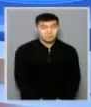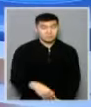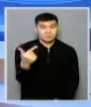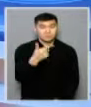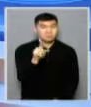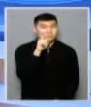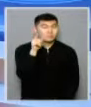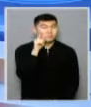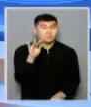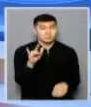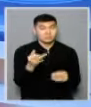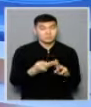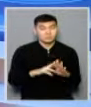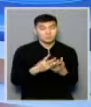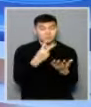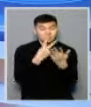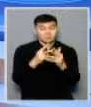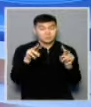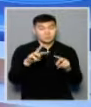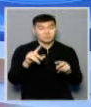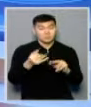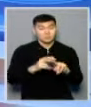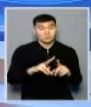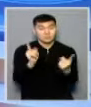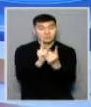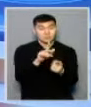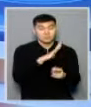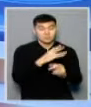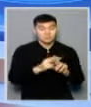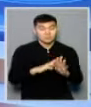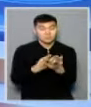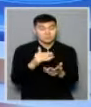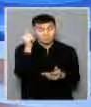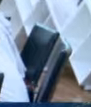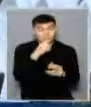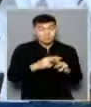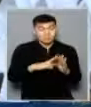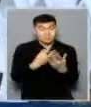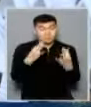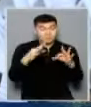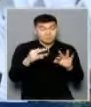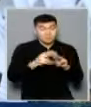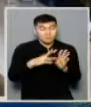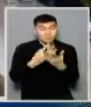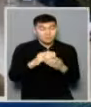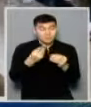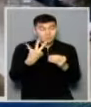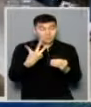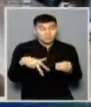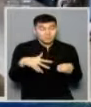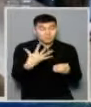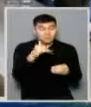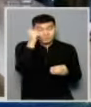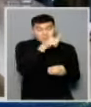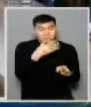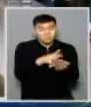Атыраулық жастар 90 оқиғасының куәгері Мейрамбек Бижановпен кездесті. Биыл тәуелсіздікпен қатар 90 оқиғасына 35 жыл толып